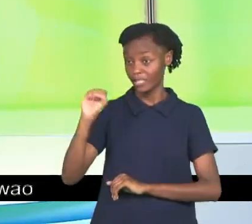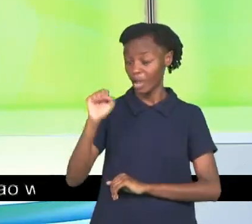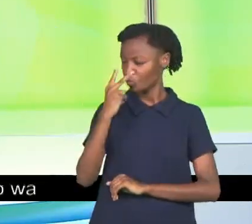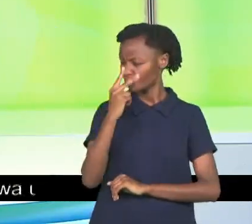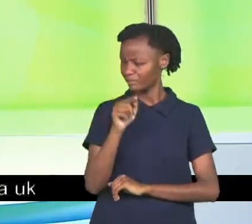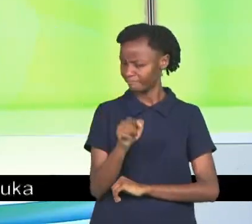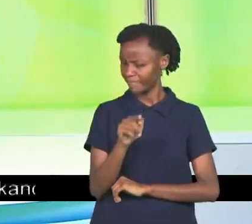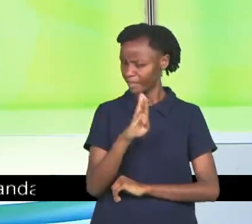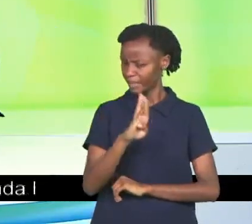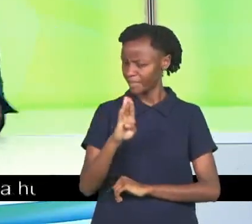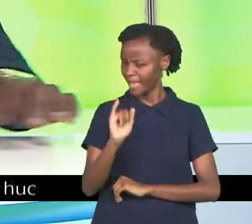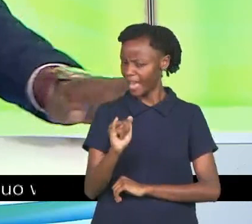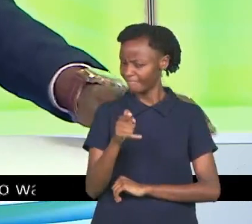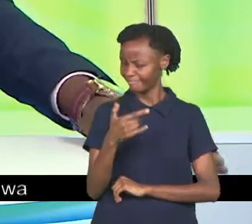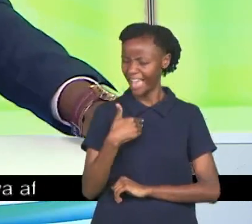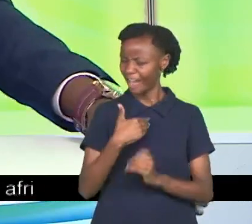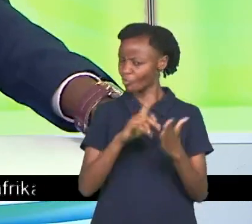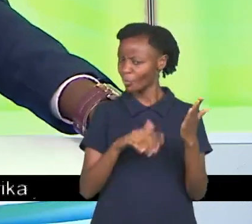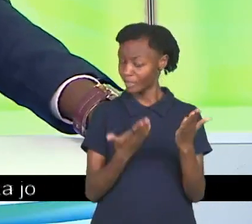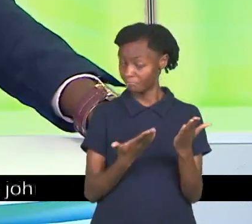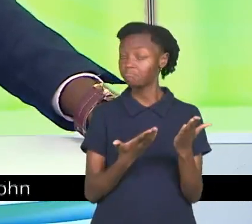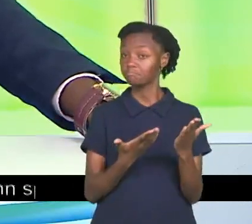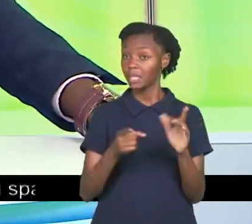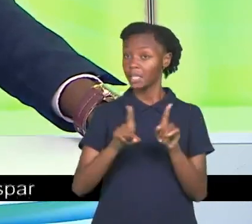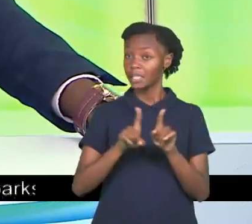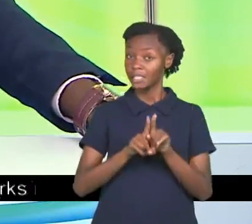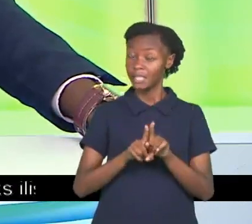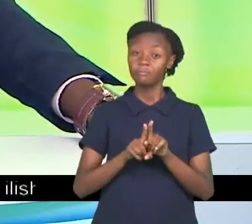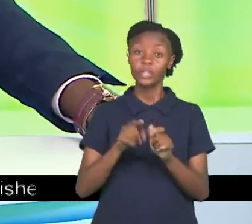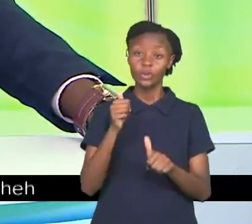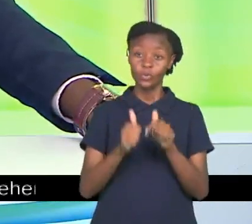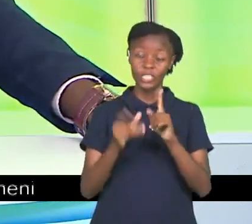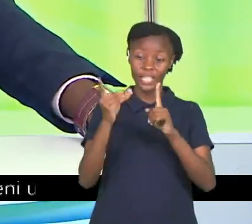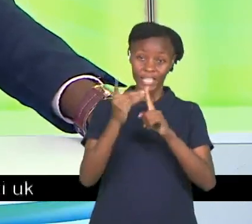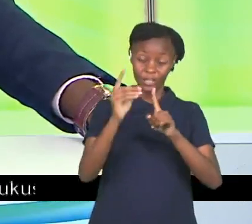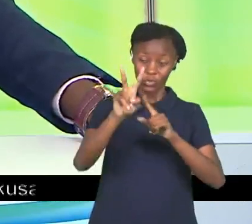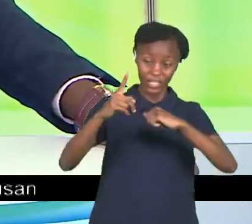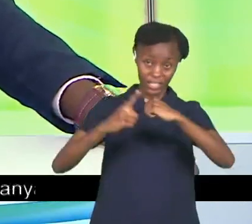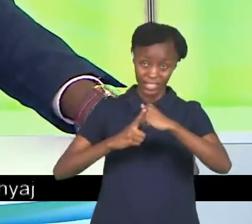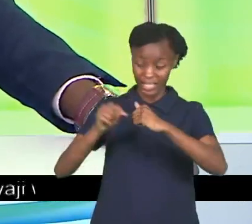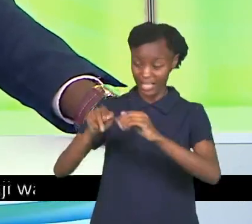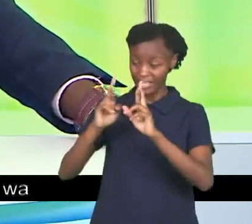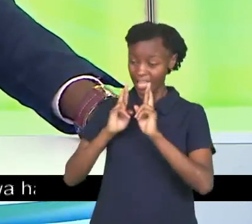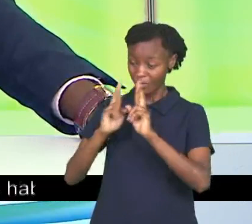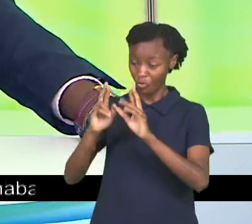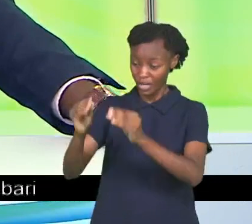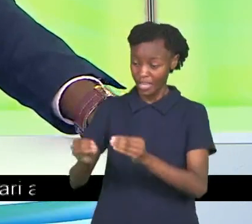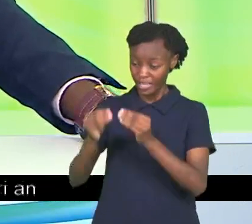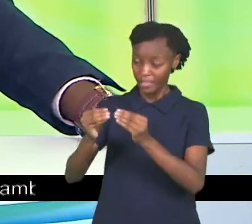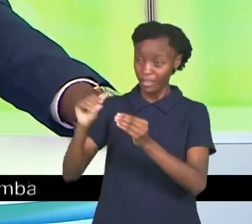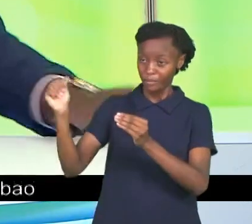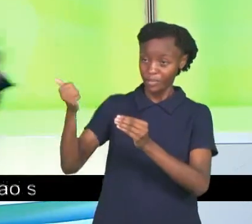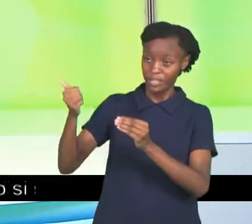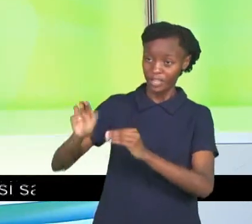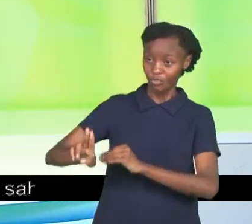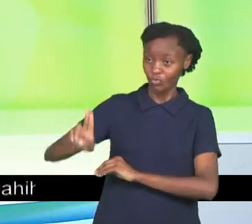nini ambacho kiko ndani ya ripoti hiyo. Bila shaka tarehe 26 mwezi huu ni tarehe ambayo ripoti hiyo itakuwa inawasilishwa kwa Rais Uhuru Muigai